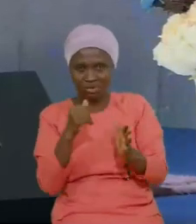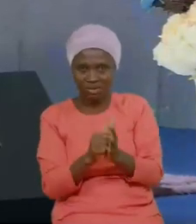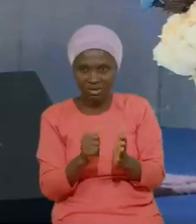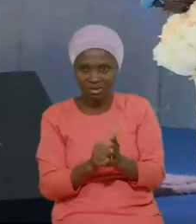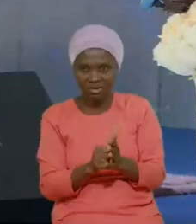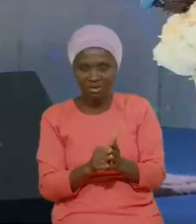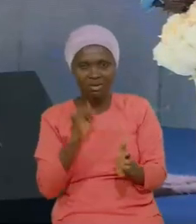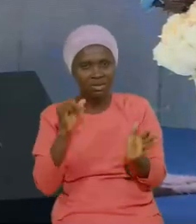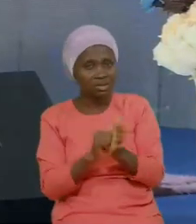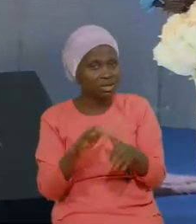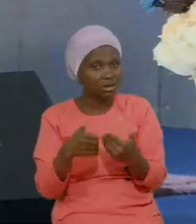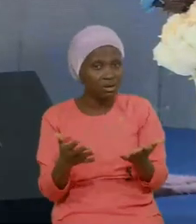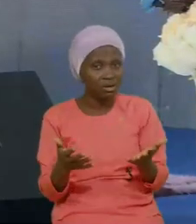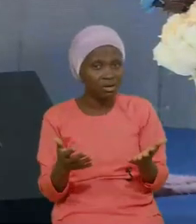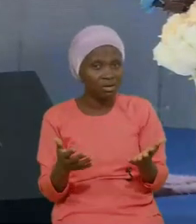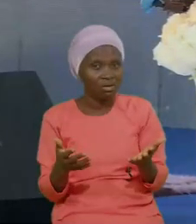4.